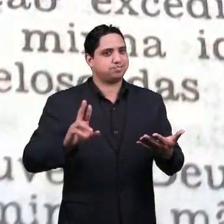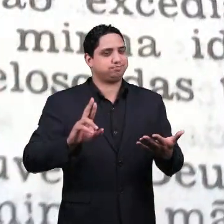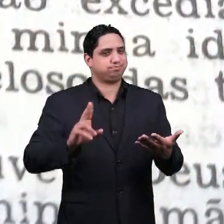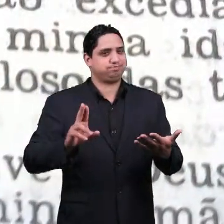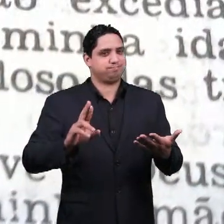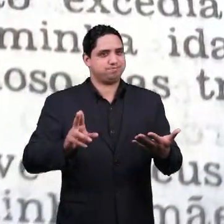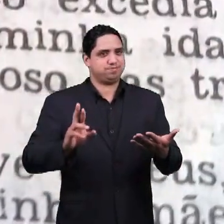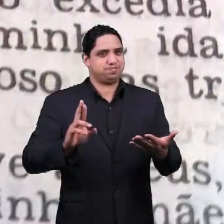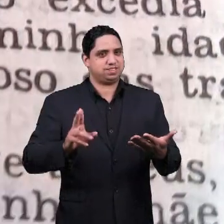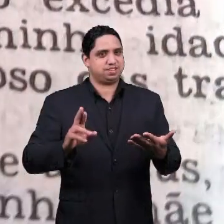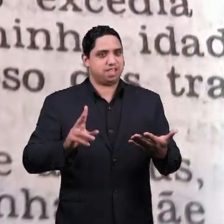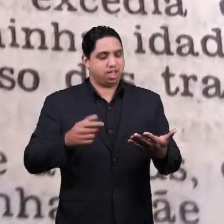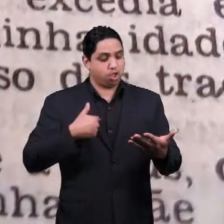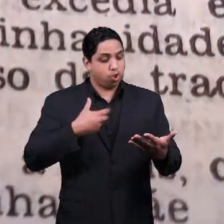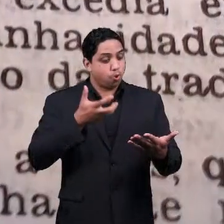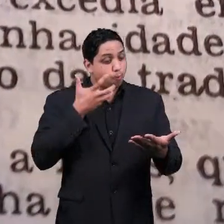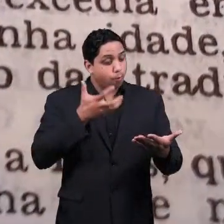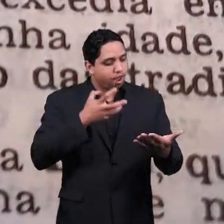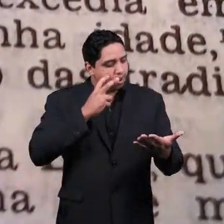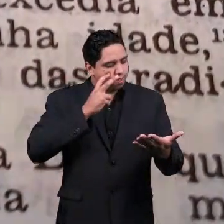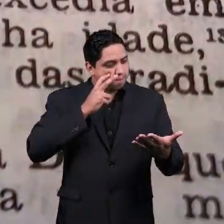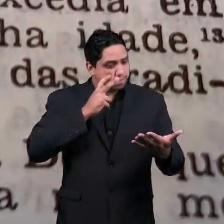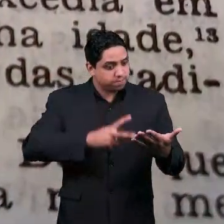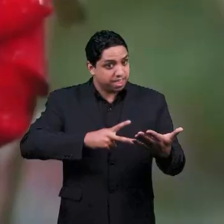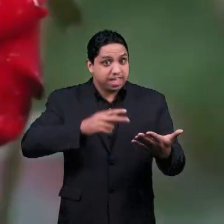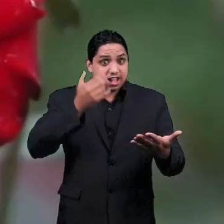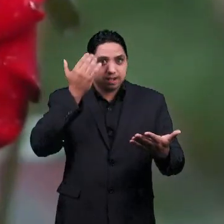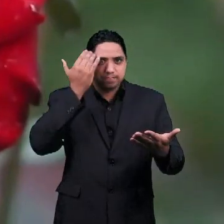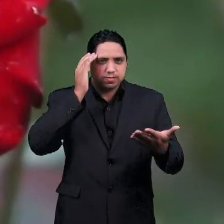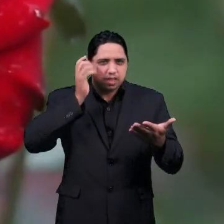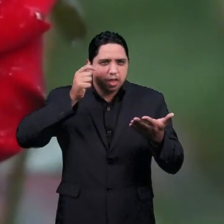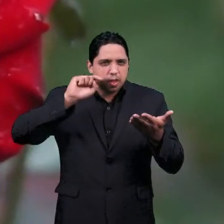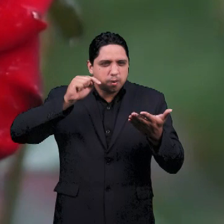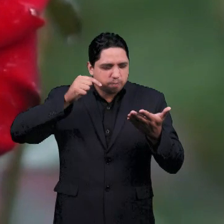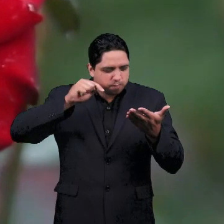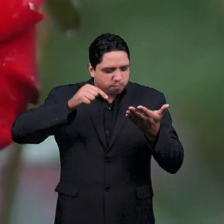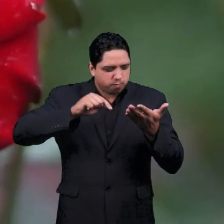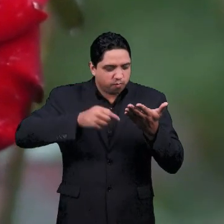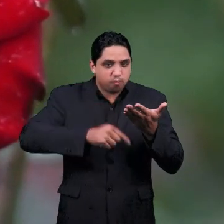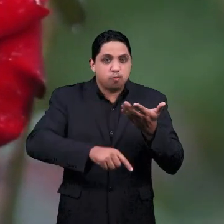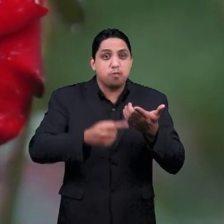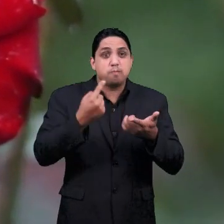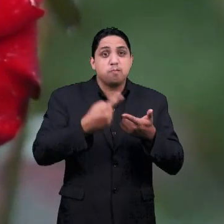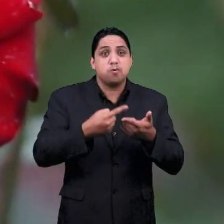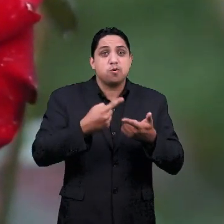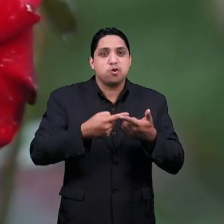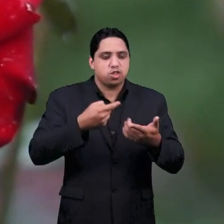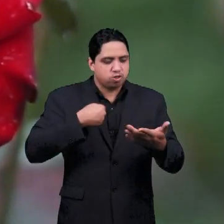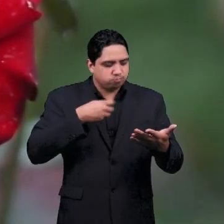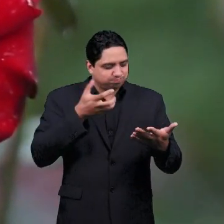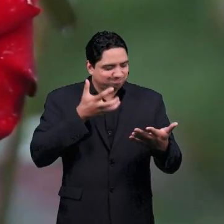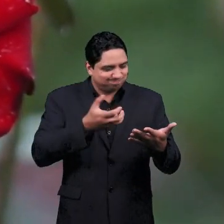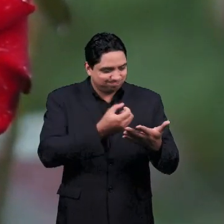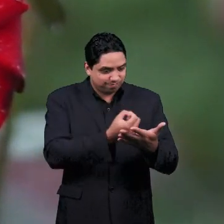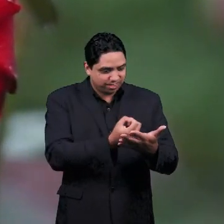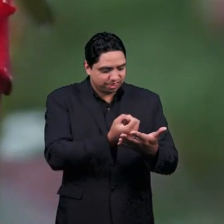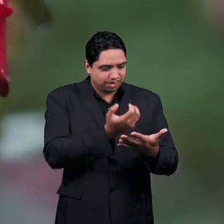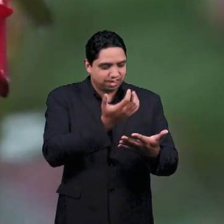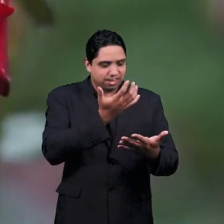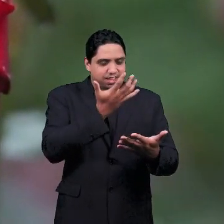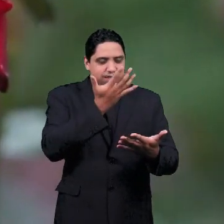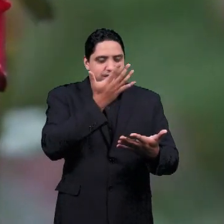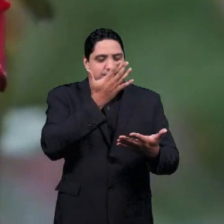За букву поведи меня, Господь. Тебя я ищу,